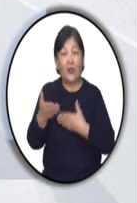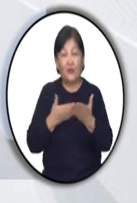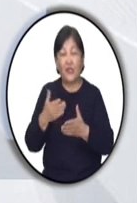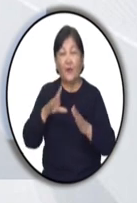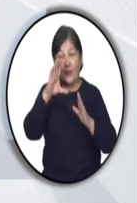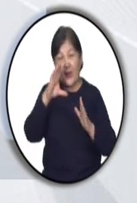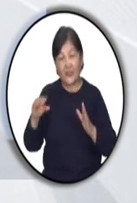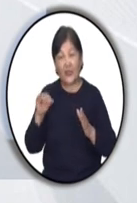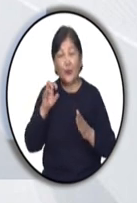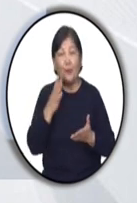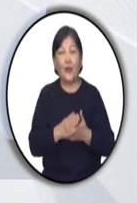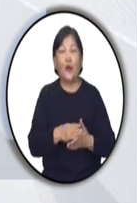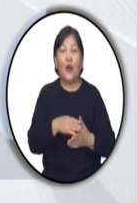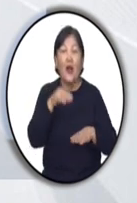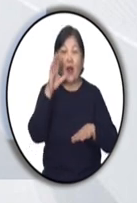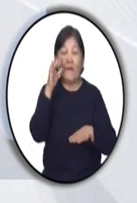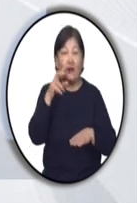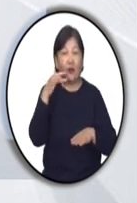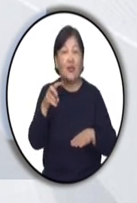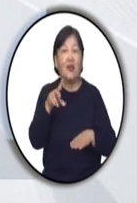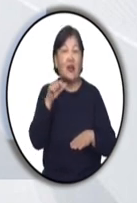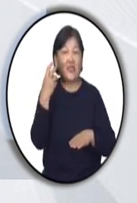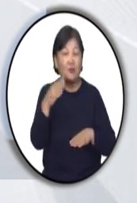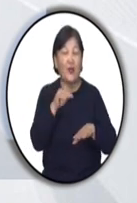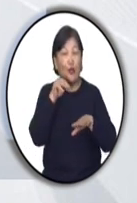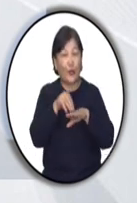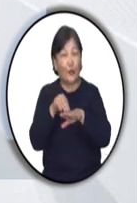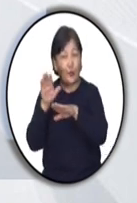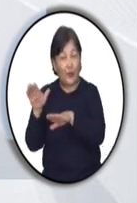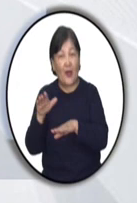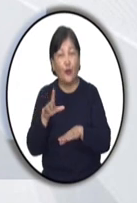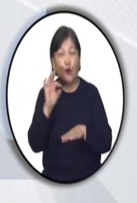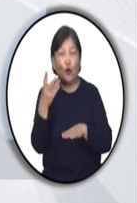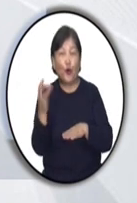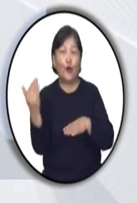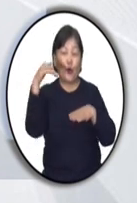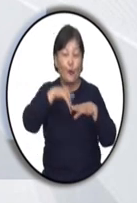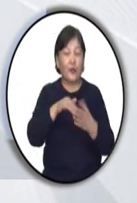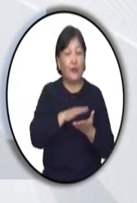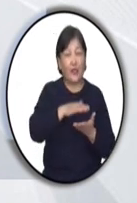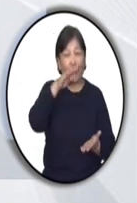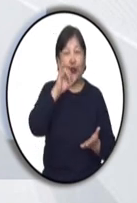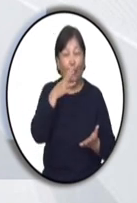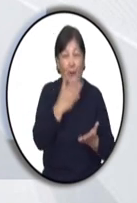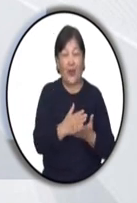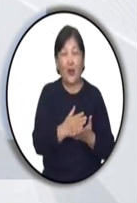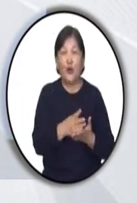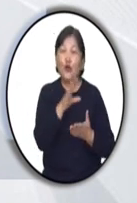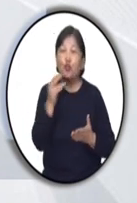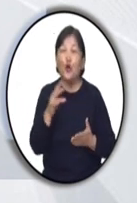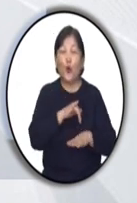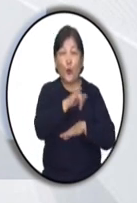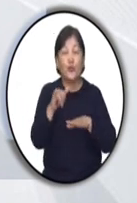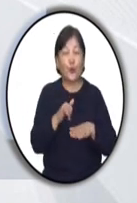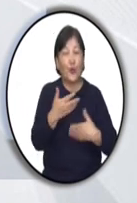сайжруулах юм бол гадаад валютын нөөц маань нэмэгддэг юм байна. Валютын ханш маань эдгээр тогтвортой болдго юм байна. За хөрөнгө оруулалт маань сайжирдаг юм сайн үр дагавар